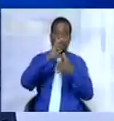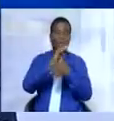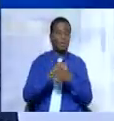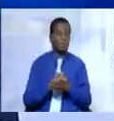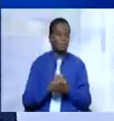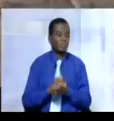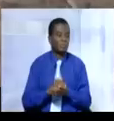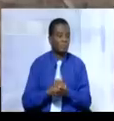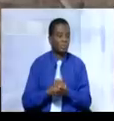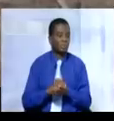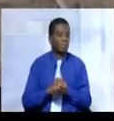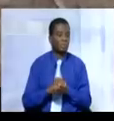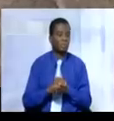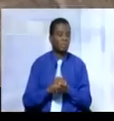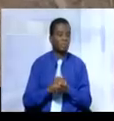Tapeyoboué.